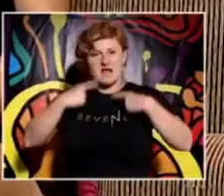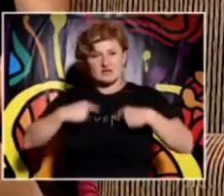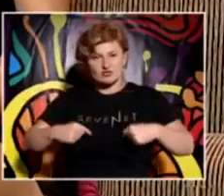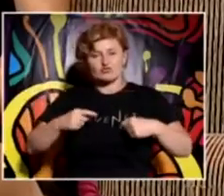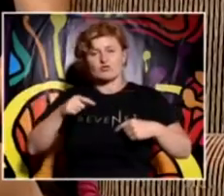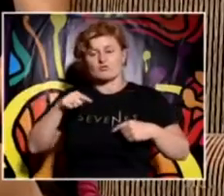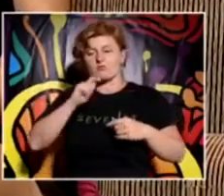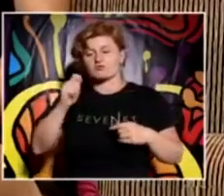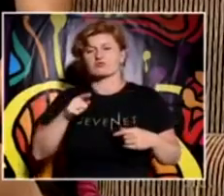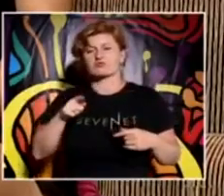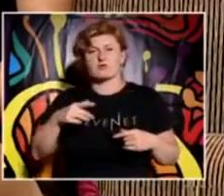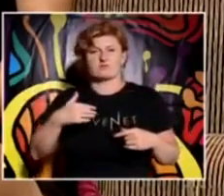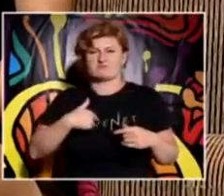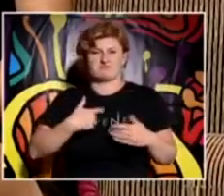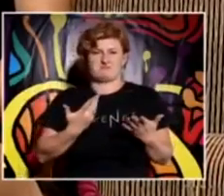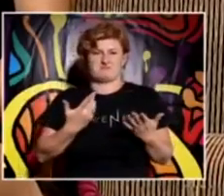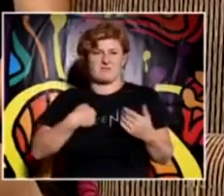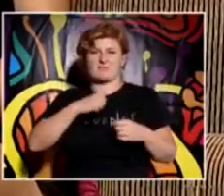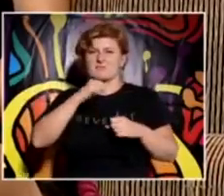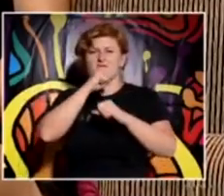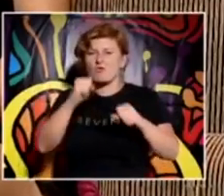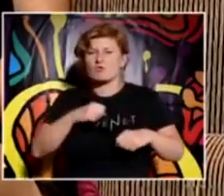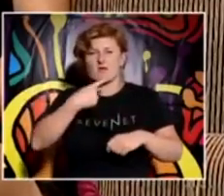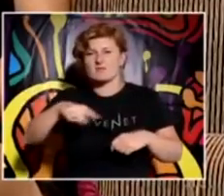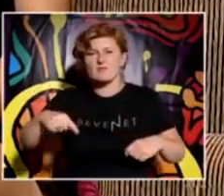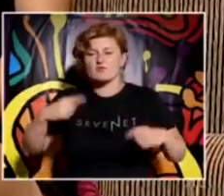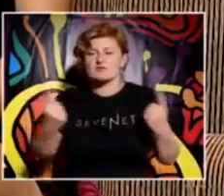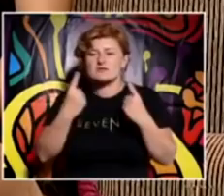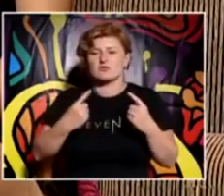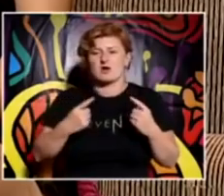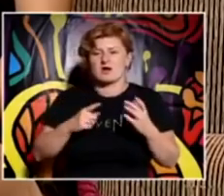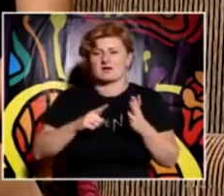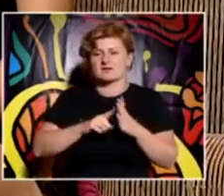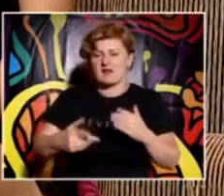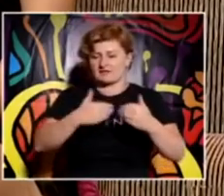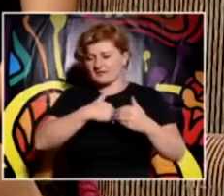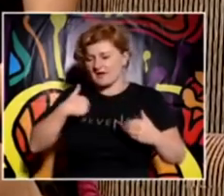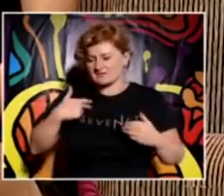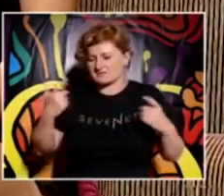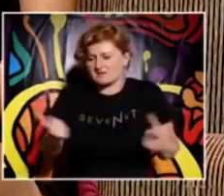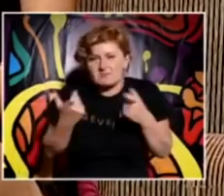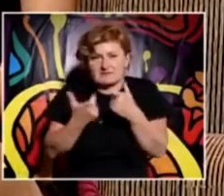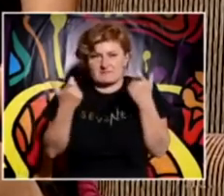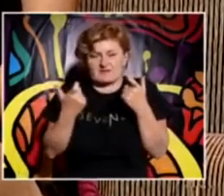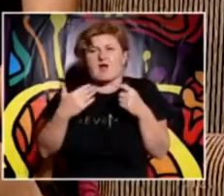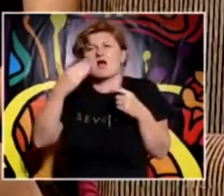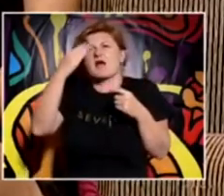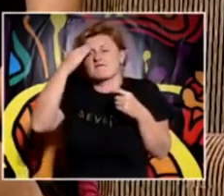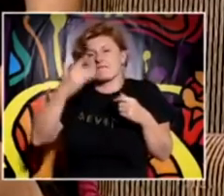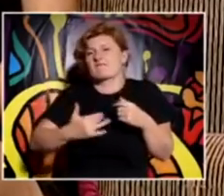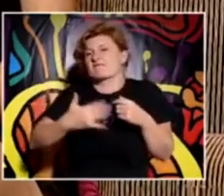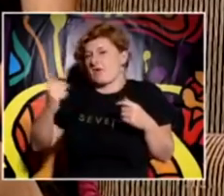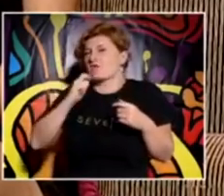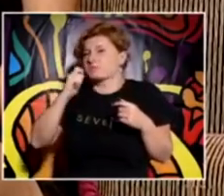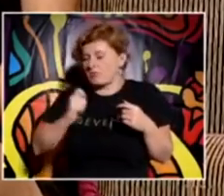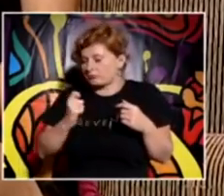mieliśmy żadnej sytuacji, która zagrażała naszemu życiu bądź zdrowiu, albo ktoś chciał nas okraść, a wiemy, że takie sytuacje wielu podróżnikom